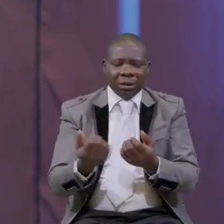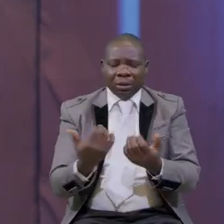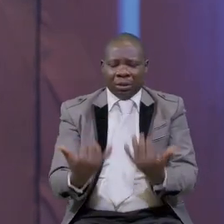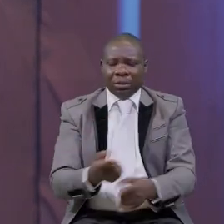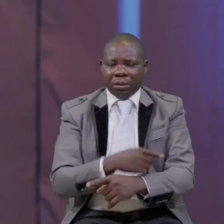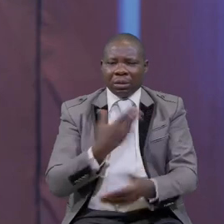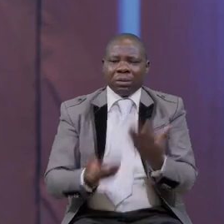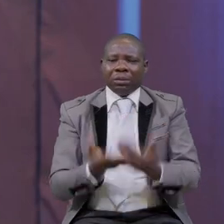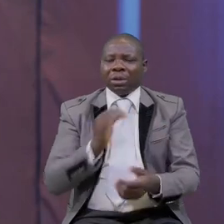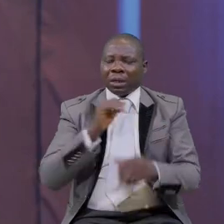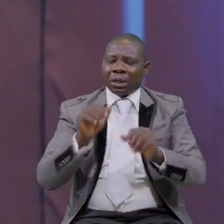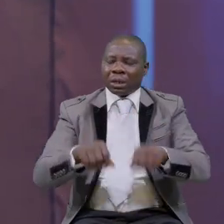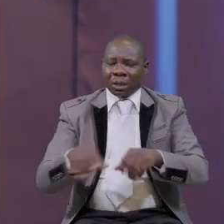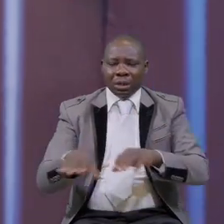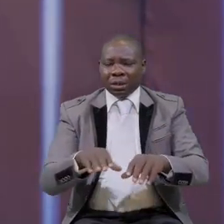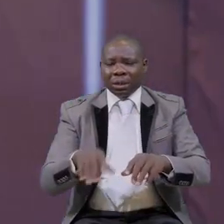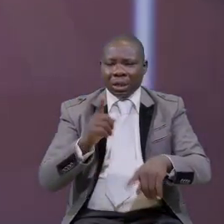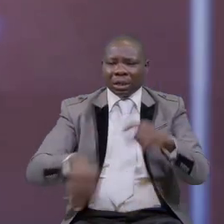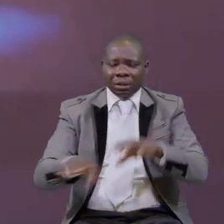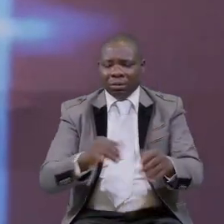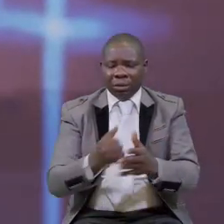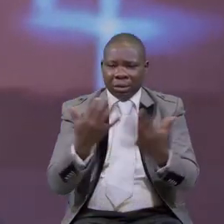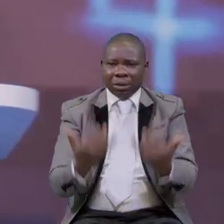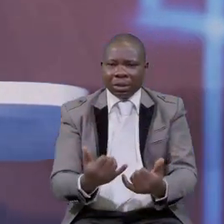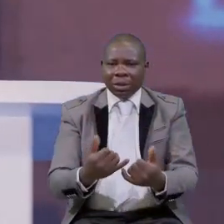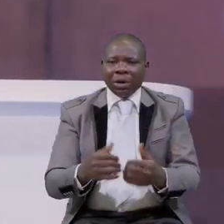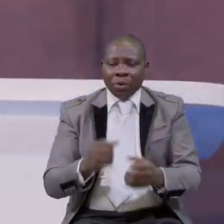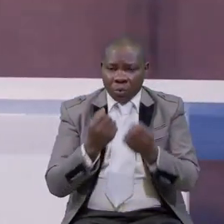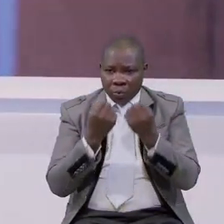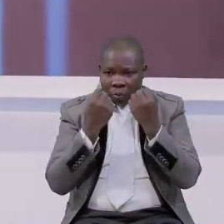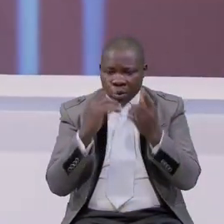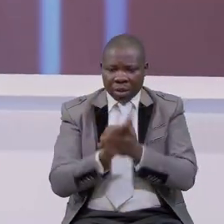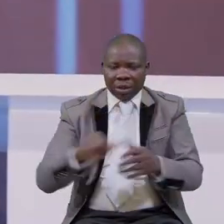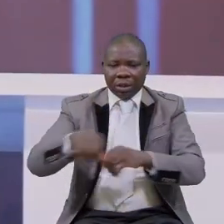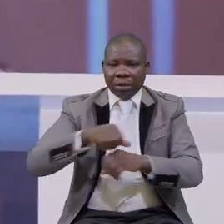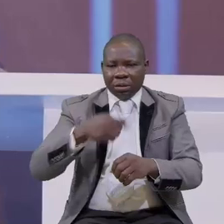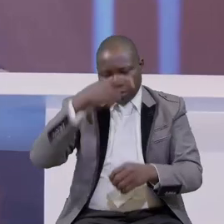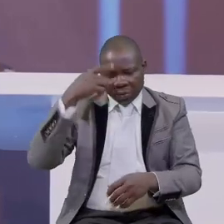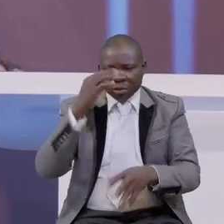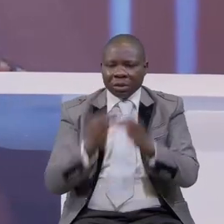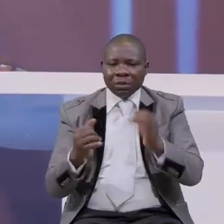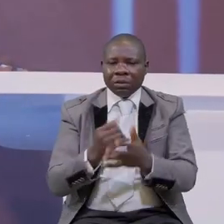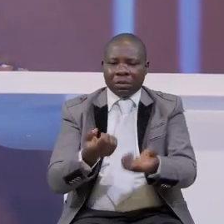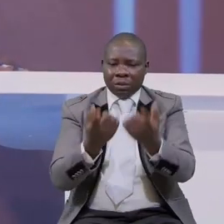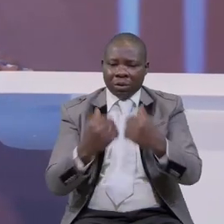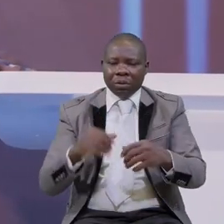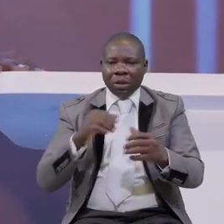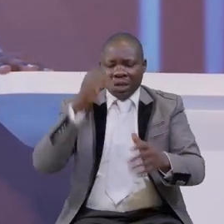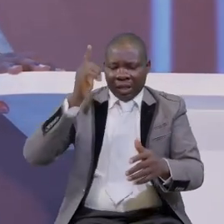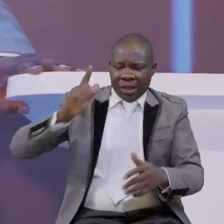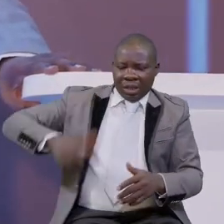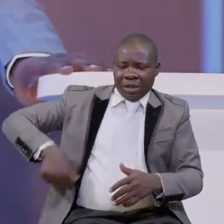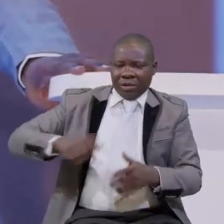pas faire ça maintenant. Activez l'onction. Parce que si vous venez en retard pour manifester